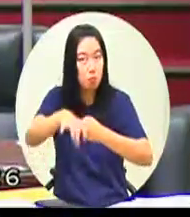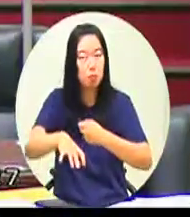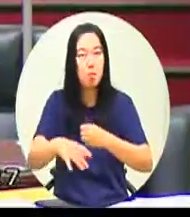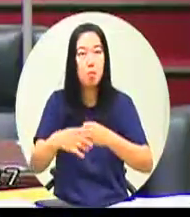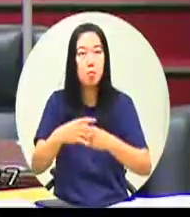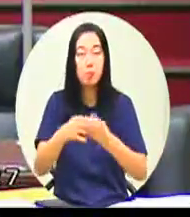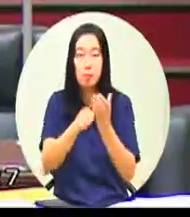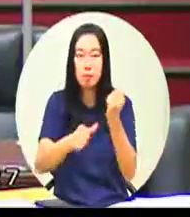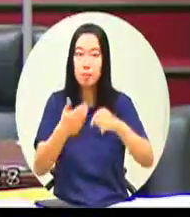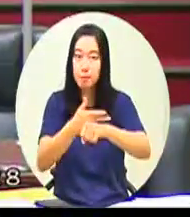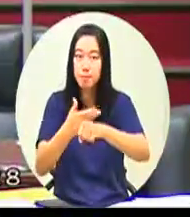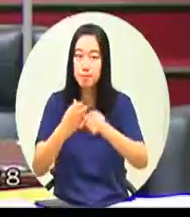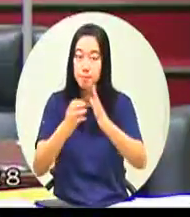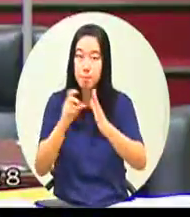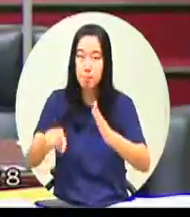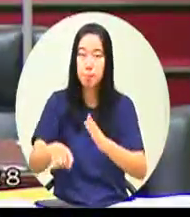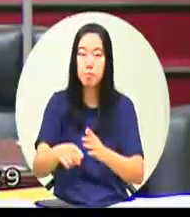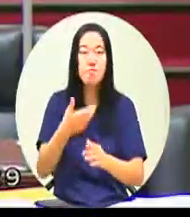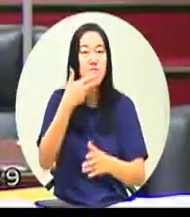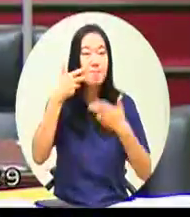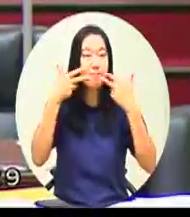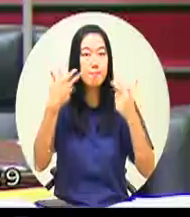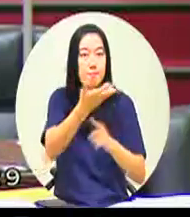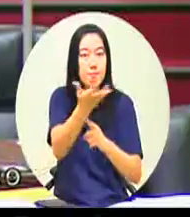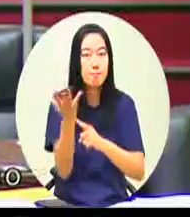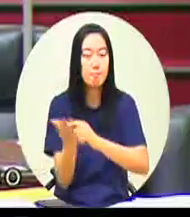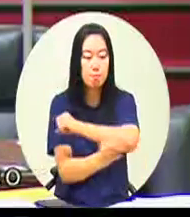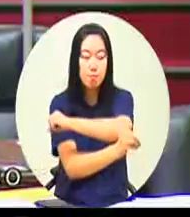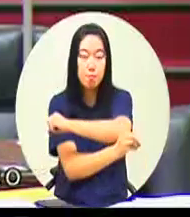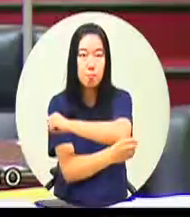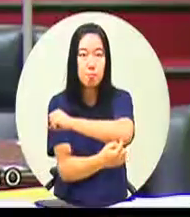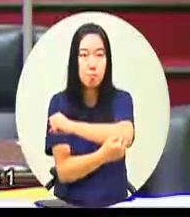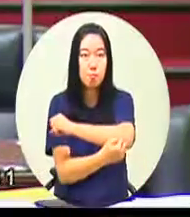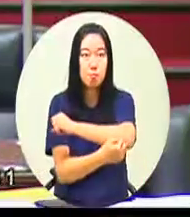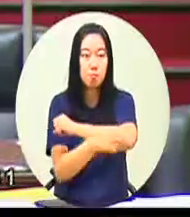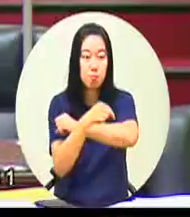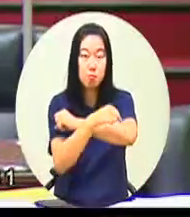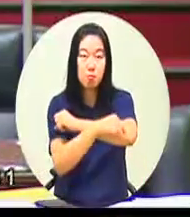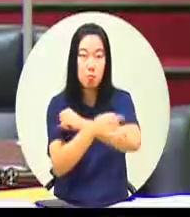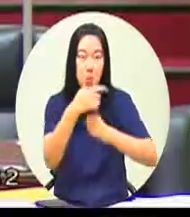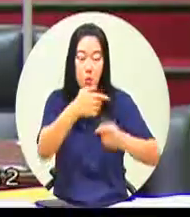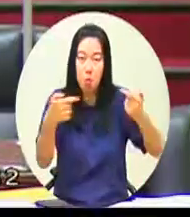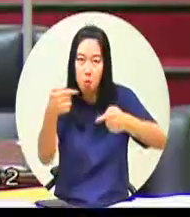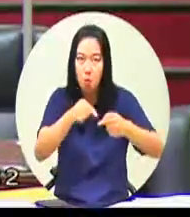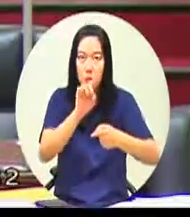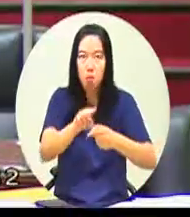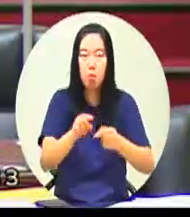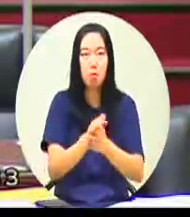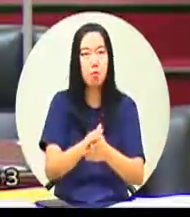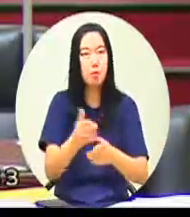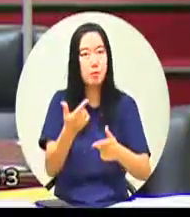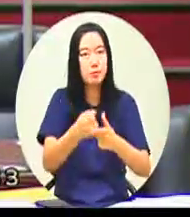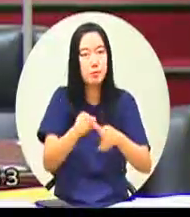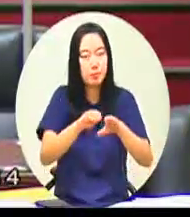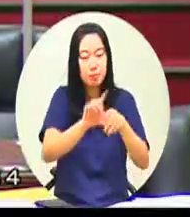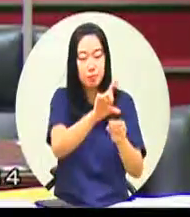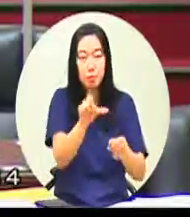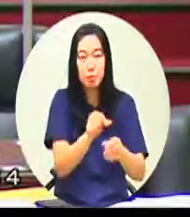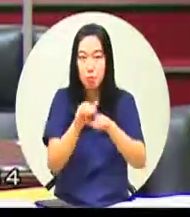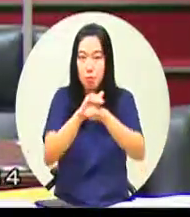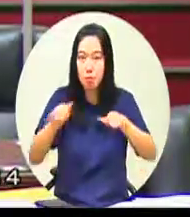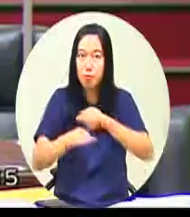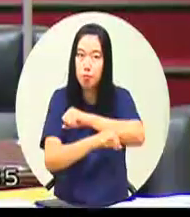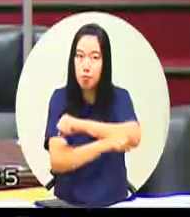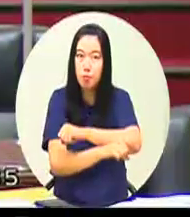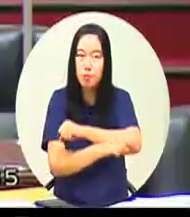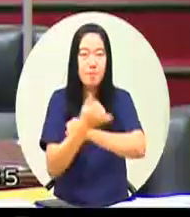野莲的这个根部不要的东西呢，非含有非常高的氨基酸，具有抗氧化的作用，非